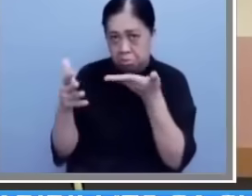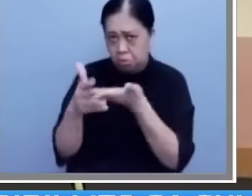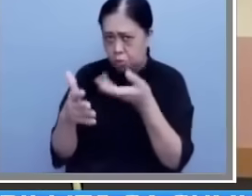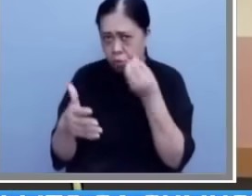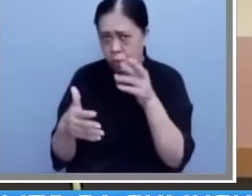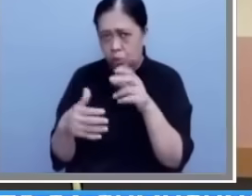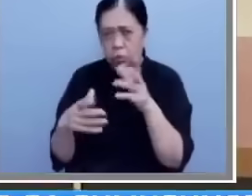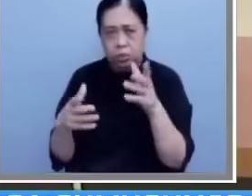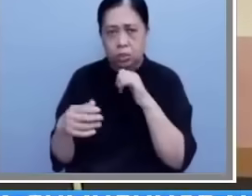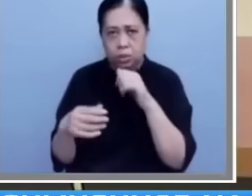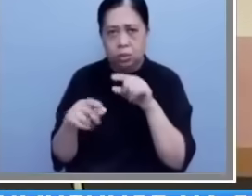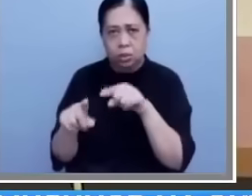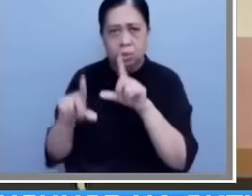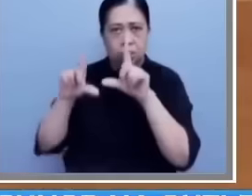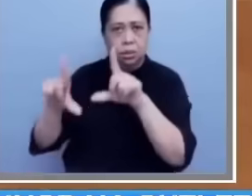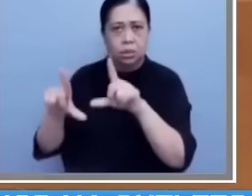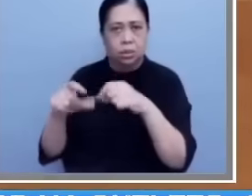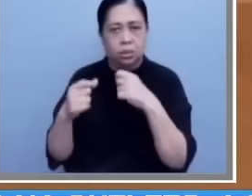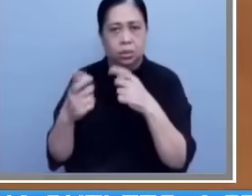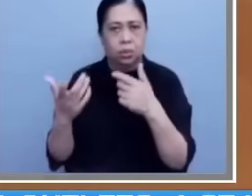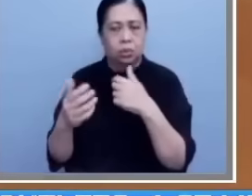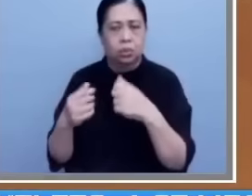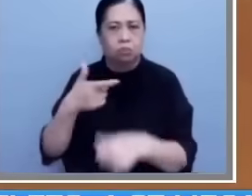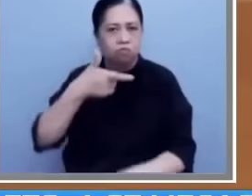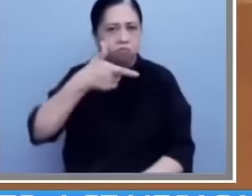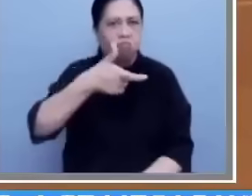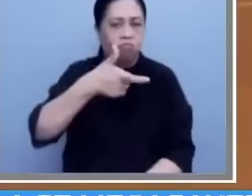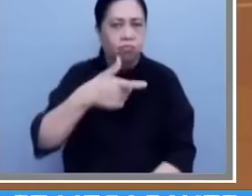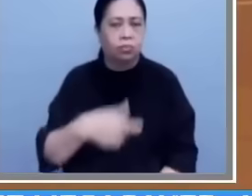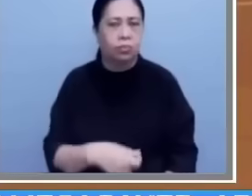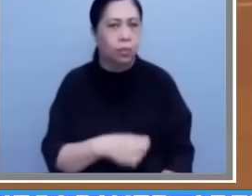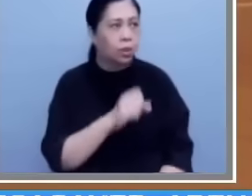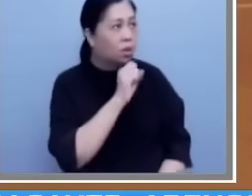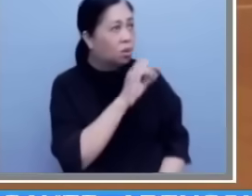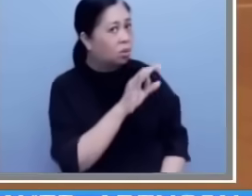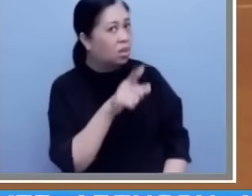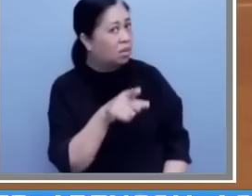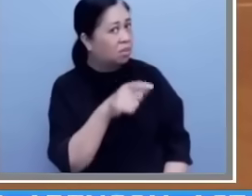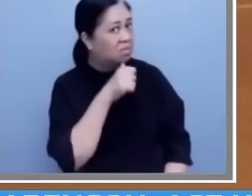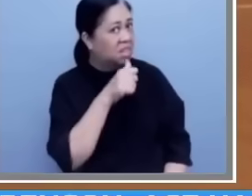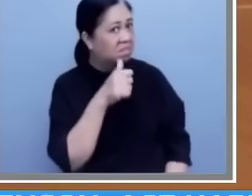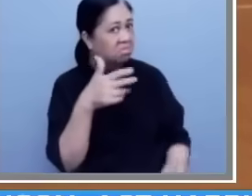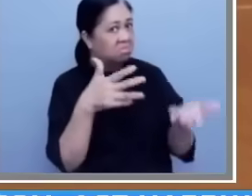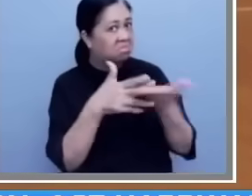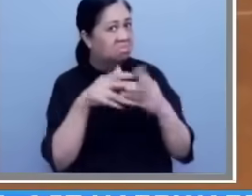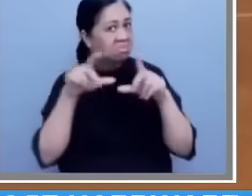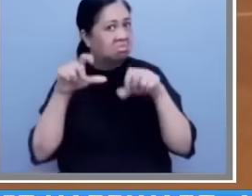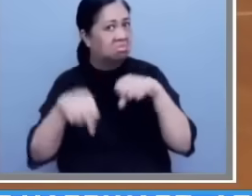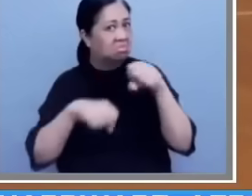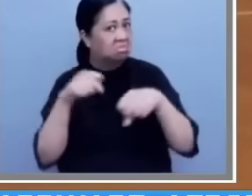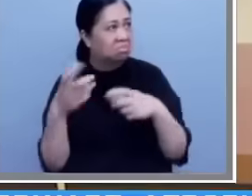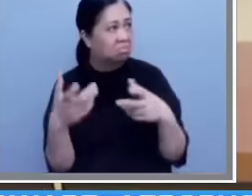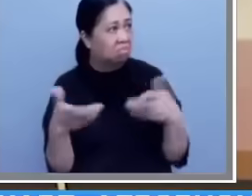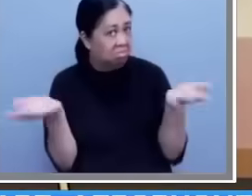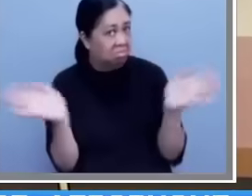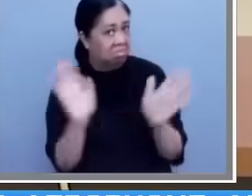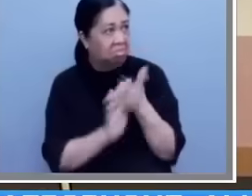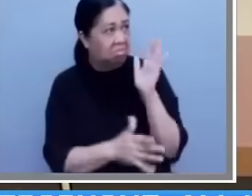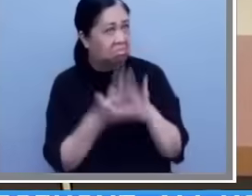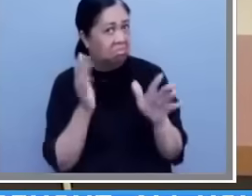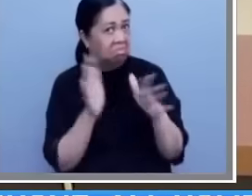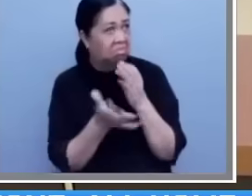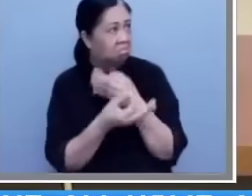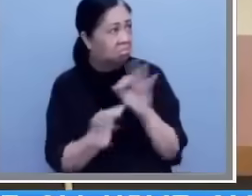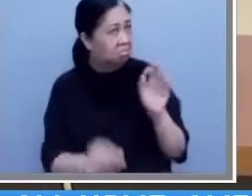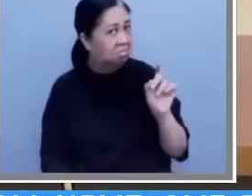dito po sa nagkasa po ng baril sa kanya. So kung hindi po magsasampa ng kaso yung siklista, considered wala na po siyang kaso?